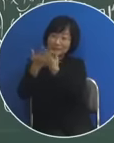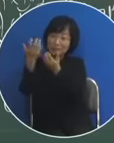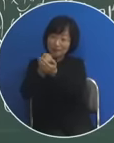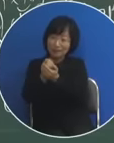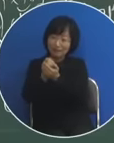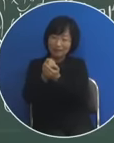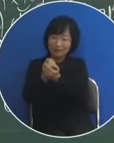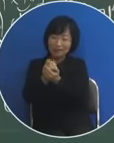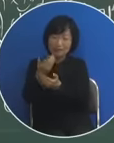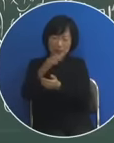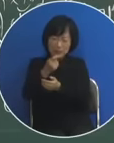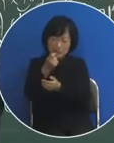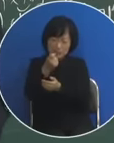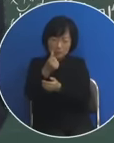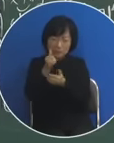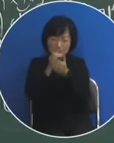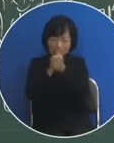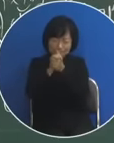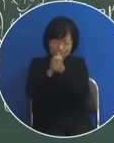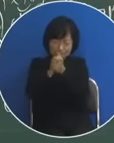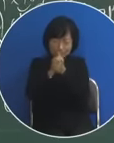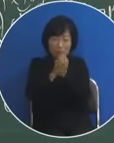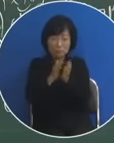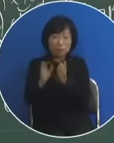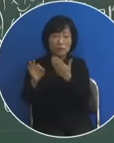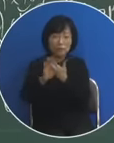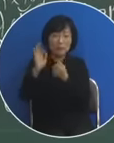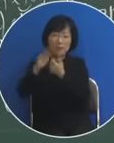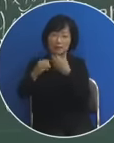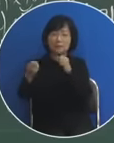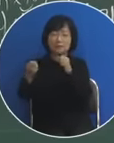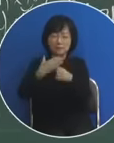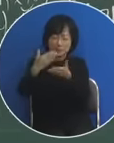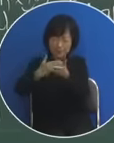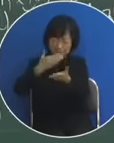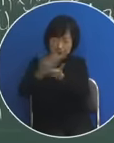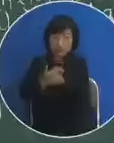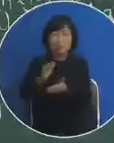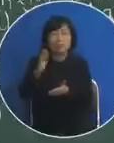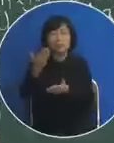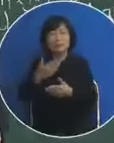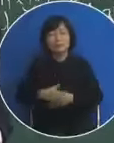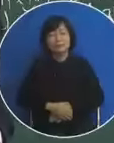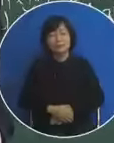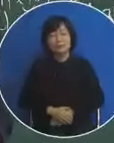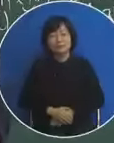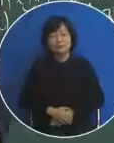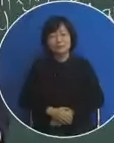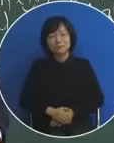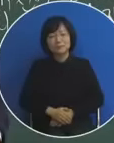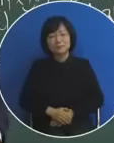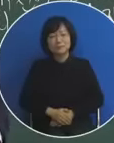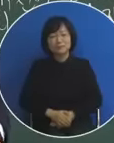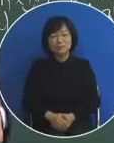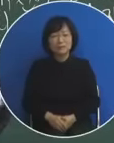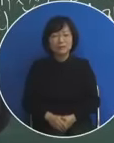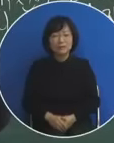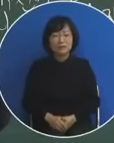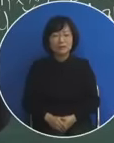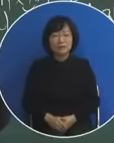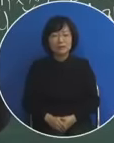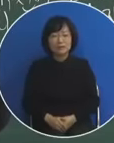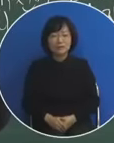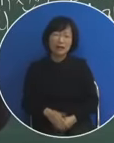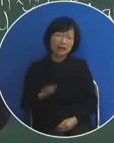납니다. You say children of God and by grace you've come this far is because we haven't done this until now but you do it just a little bit and the answers will come. 아유, 나는 막 각인된